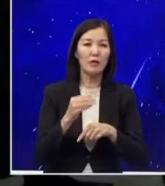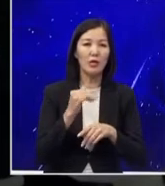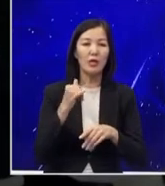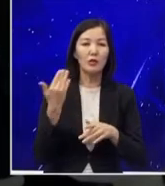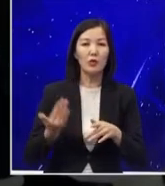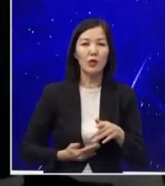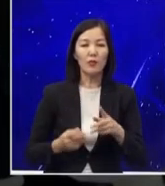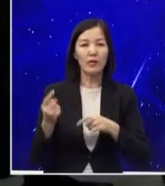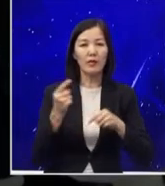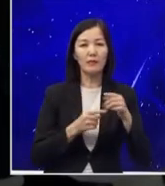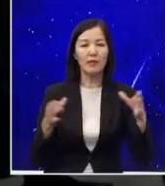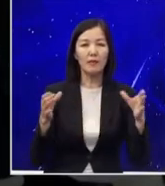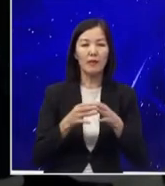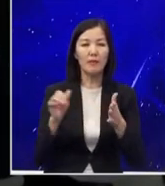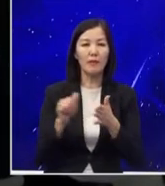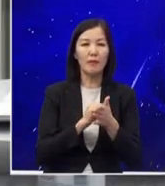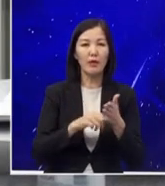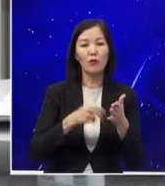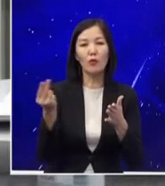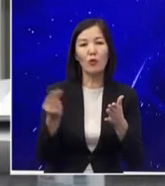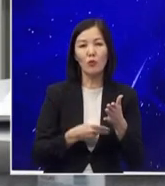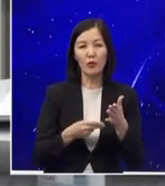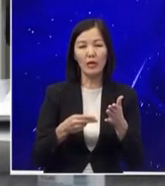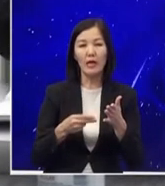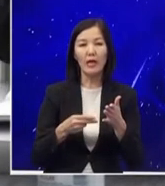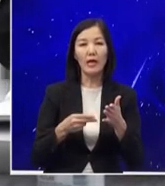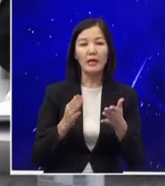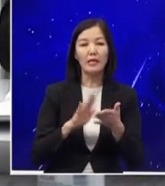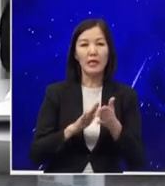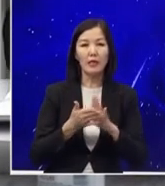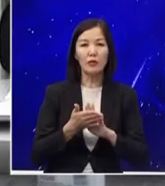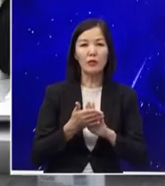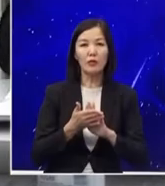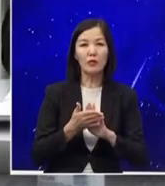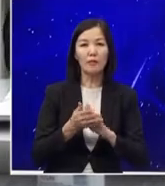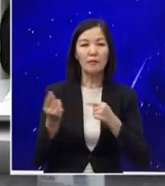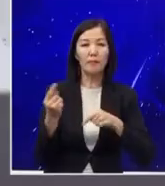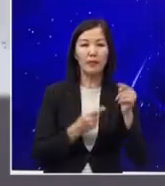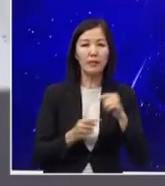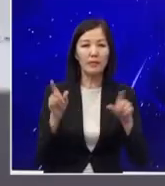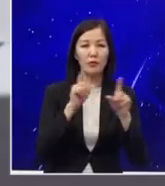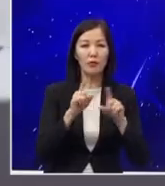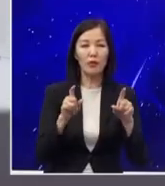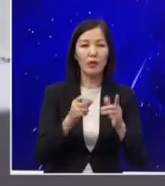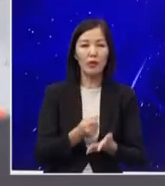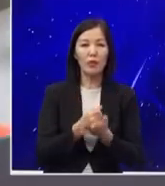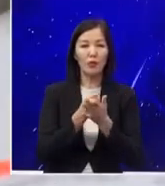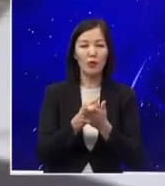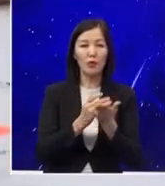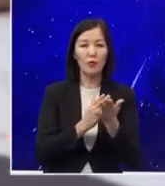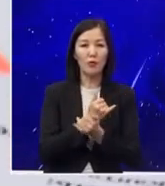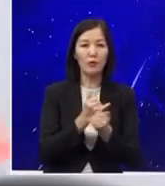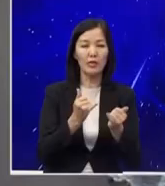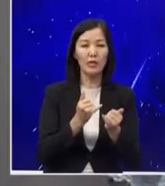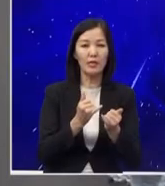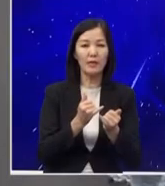Жетісу әлеуметтік кәсіпкерлік корпорациясымен меморандумға қол қойды. Келіссөз негізінде олар бизнес субъектілеріне қолдау көрсетеді,